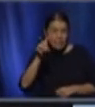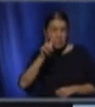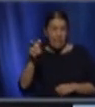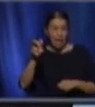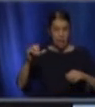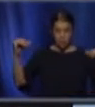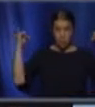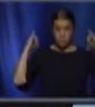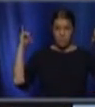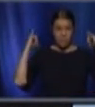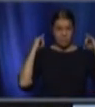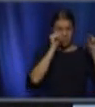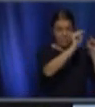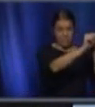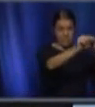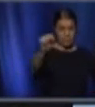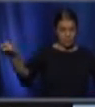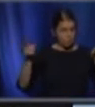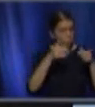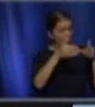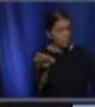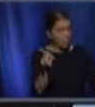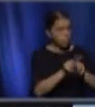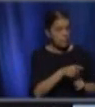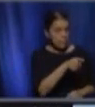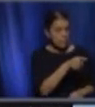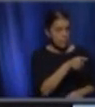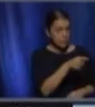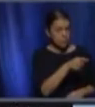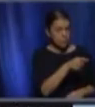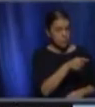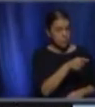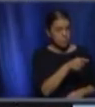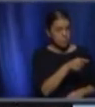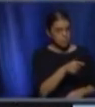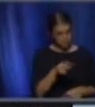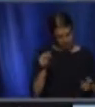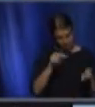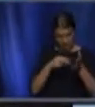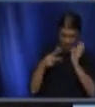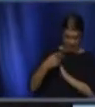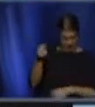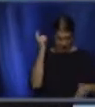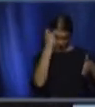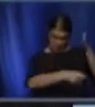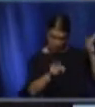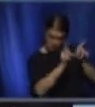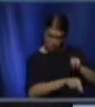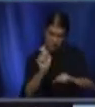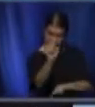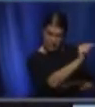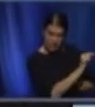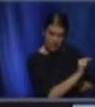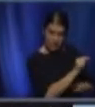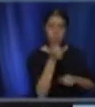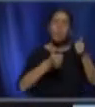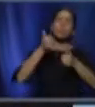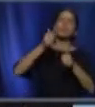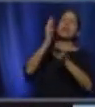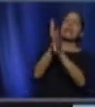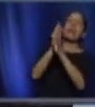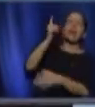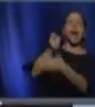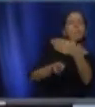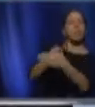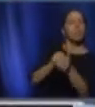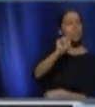sanitaire imposée. Alors, jeudi, à quoi on peut s'attendre? On va avoir des amendes auprès des propriétaires ou encore auprès des clients? Bien, la loi